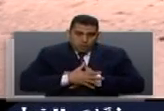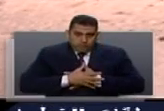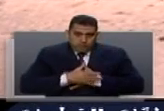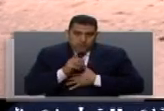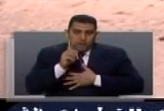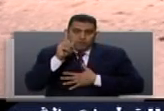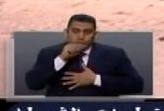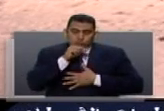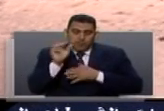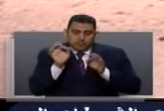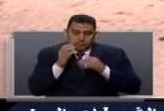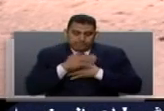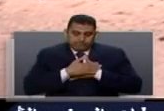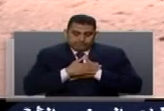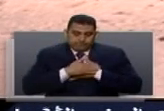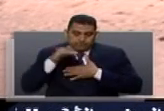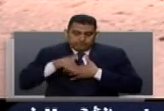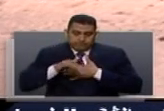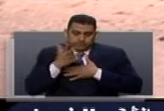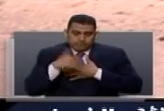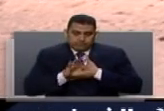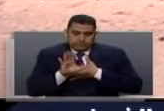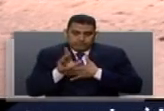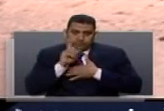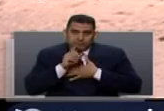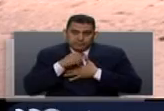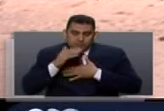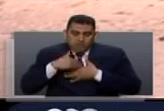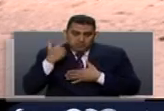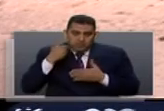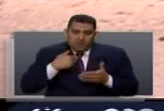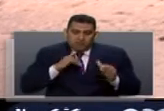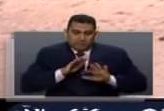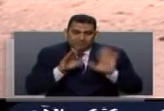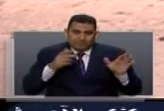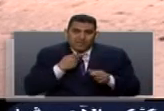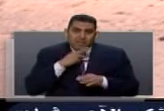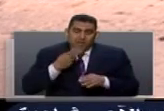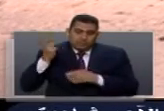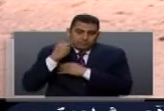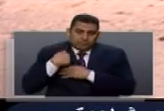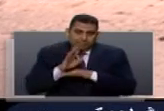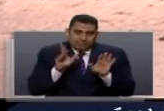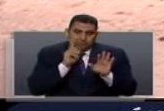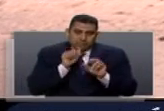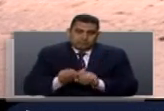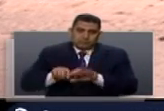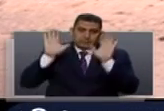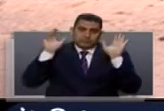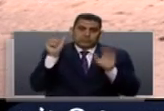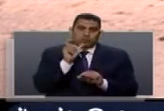كبرت بقرا الفاتحه وكده فقلت لا مش هقدر اكمل بقى يعني انا خلاص ماش مقتنع مش هضحك على نفسي اكتر من كده كده